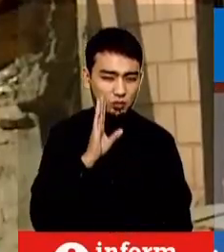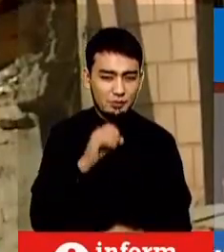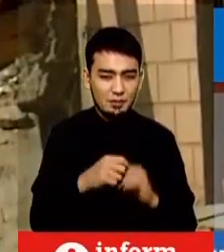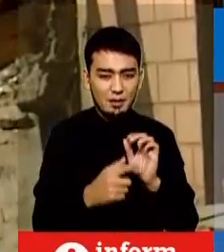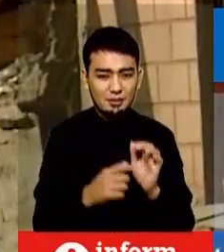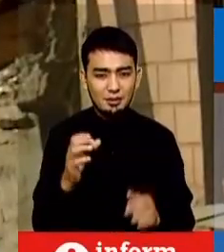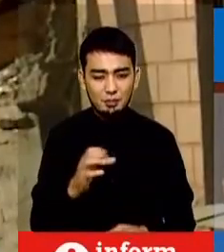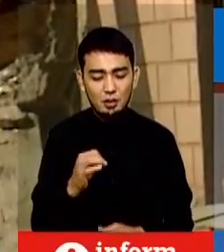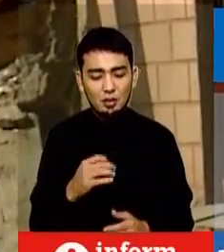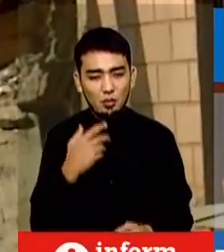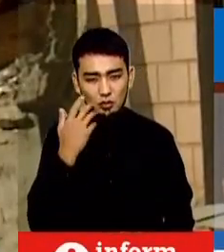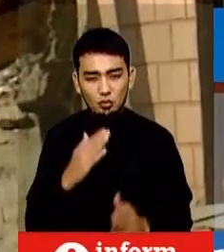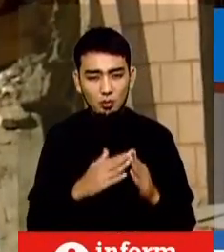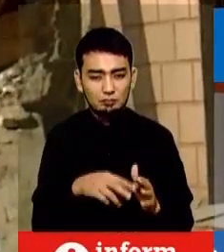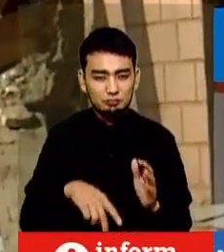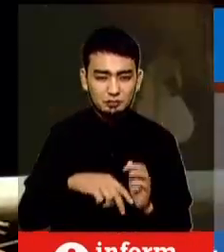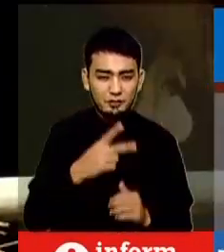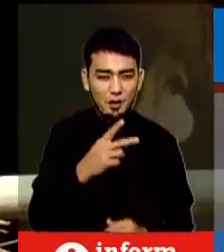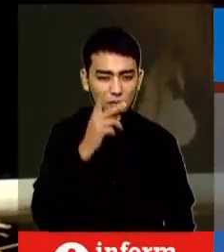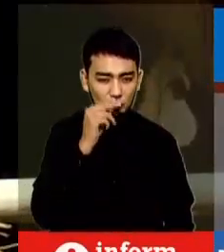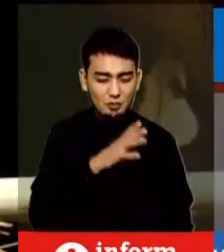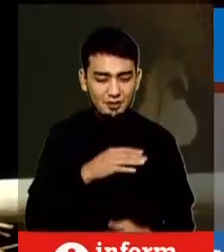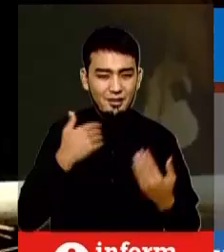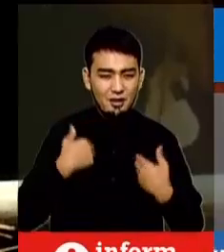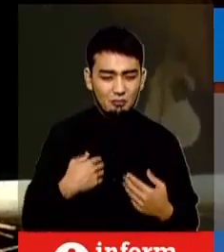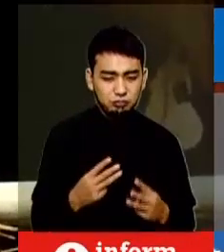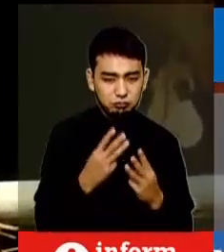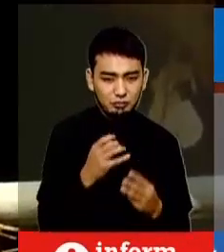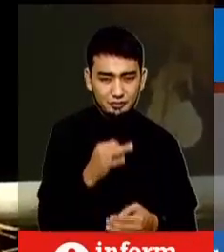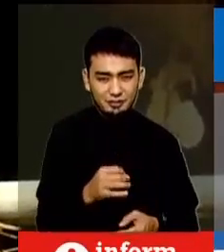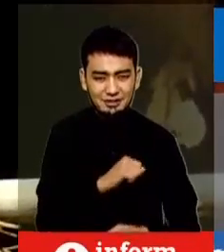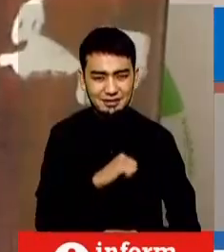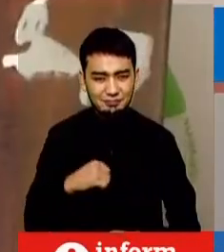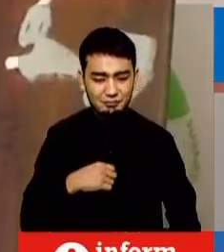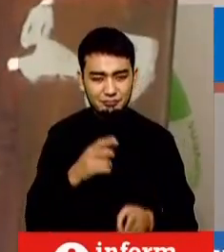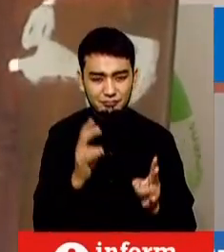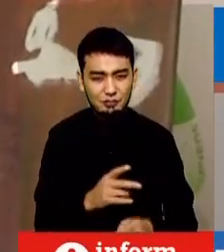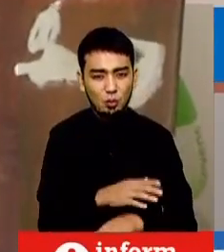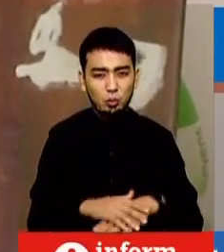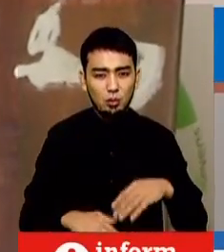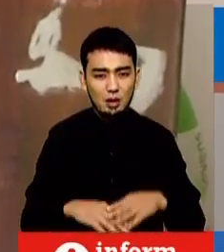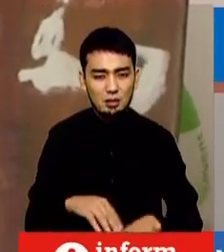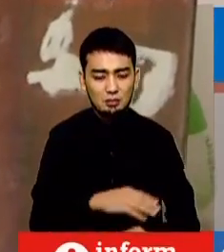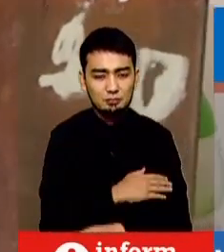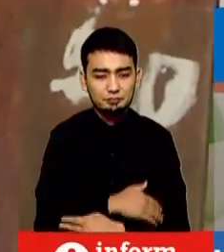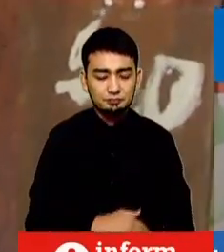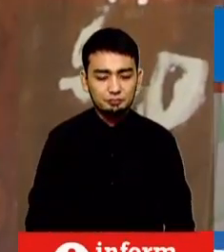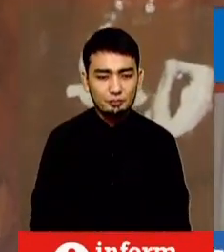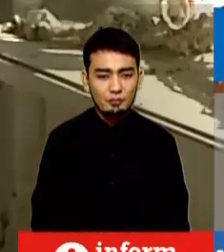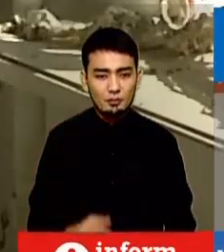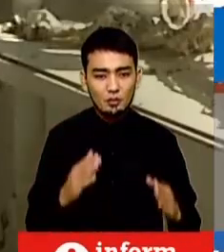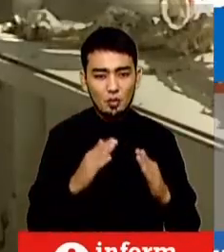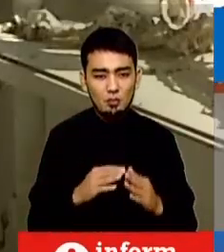в доме находились 2 мужчин. У них обгорело тело, но сильнее всего пострадали руки. Это то, что осталось от